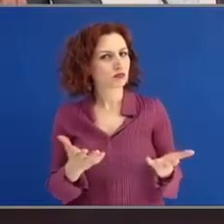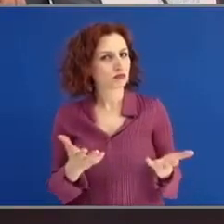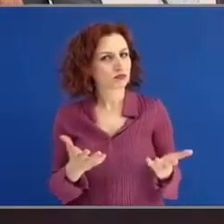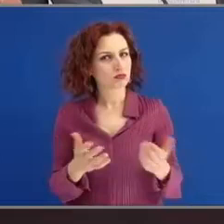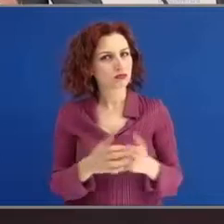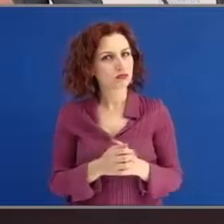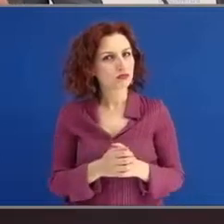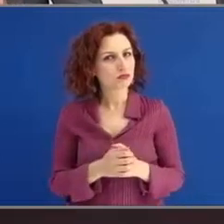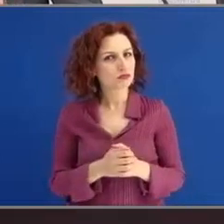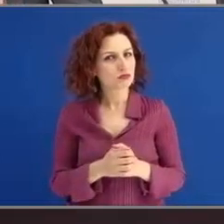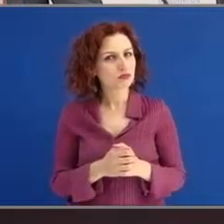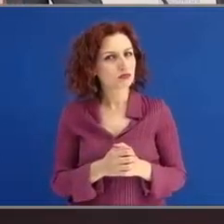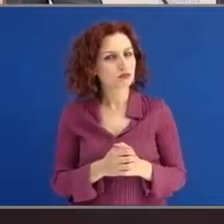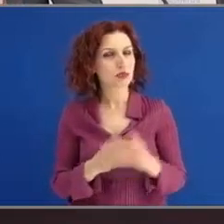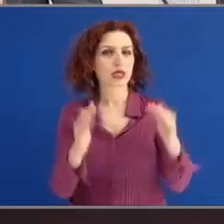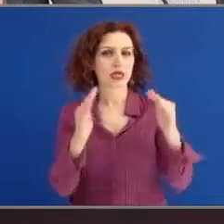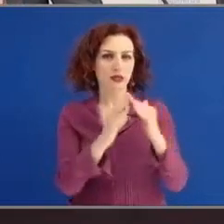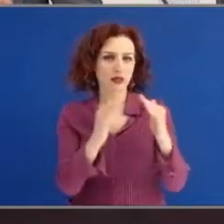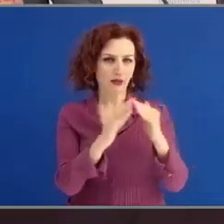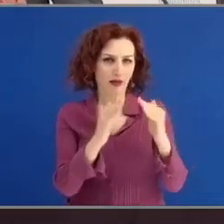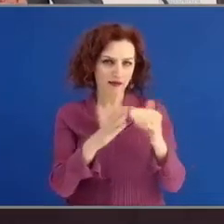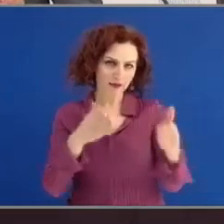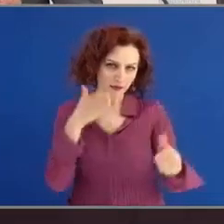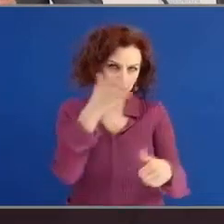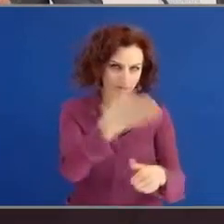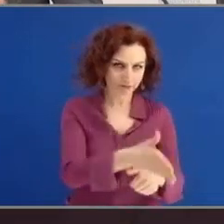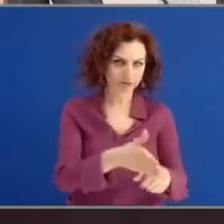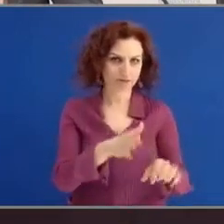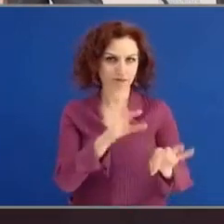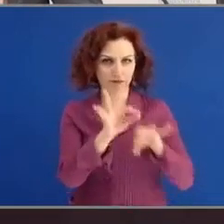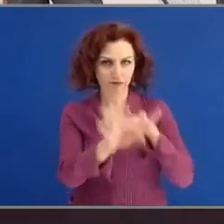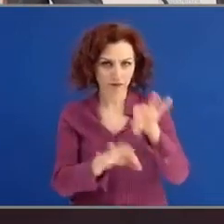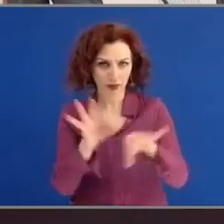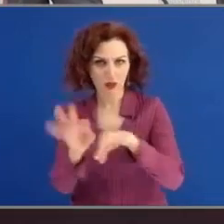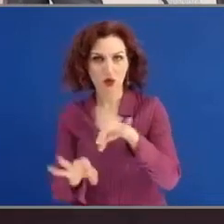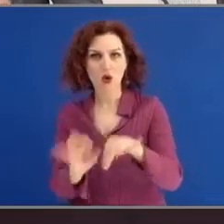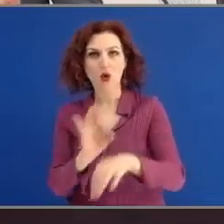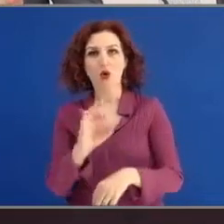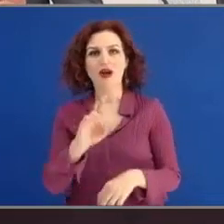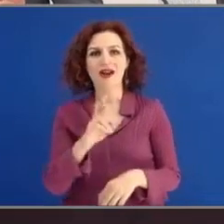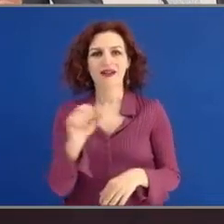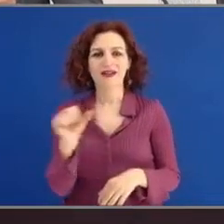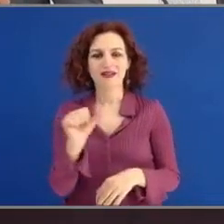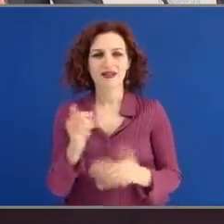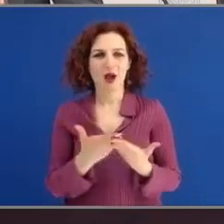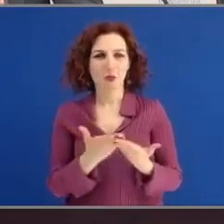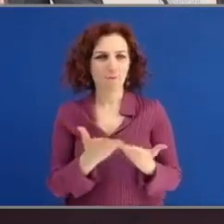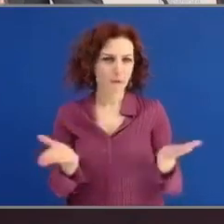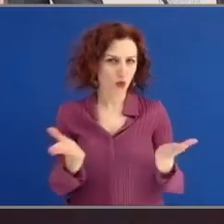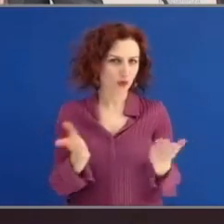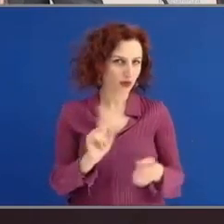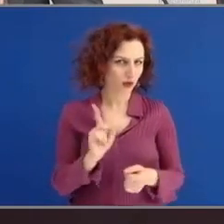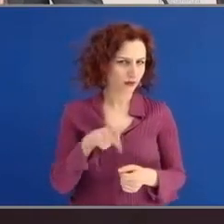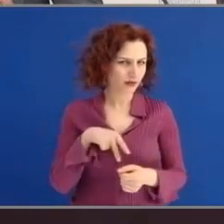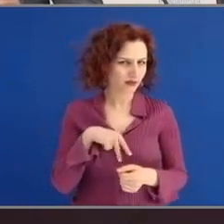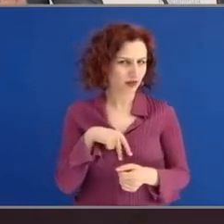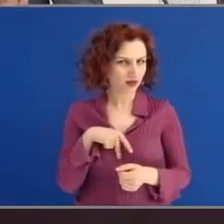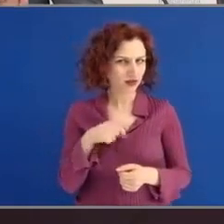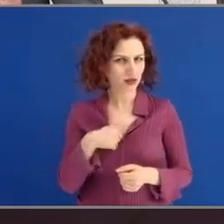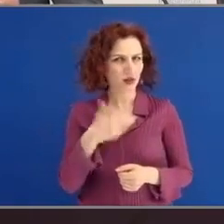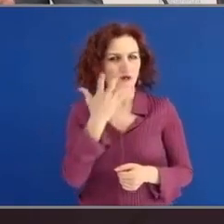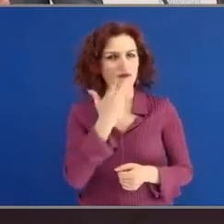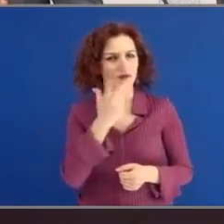accudimento domiciliare oppure RSA pubbliche e non più private. Io vorrei sapere se in